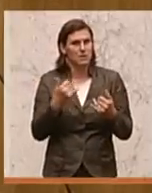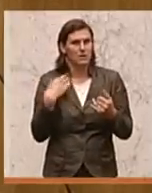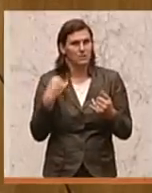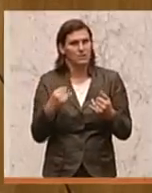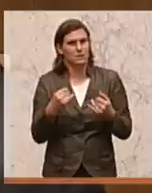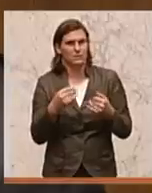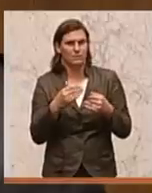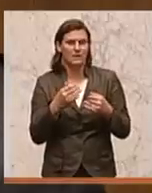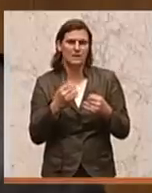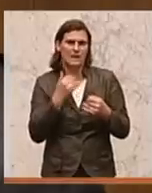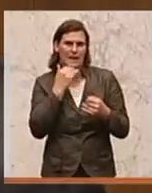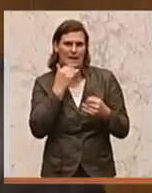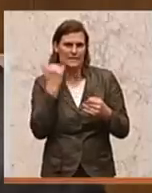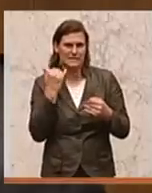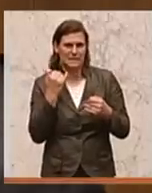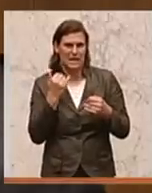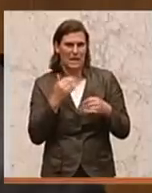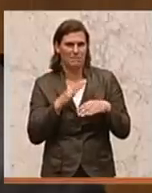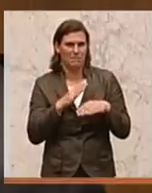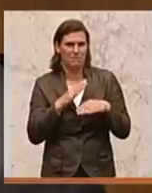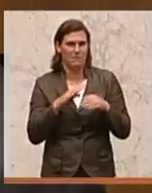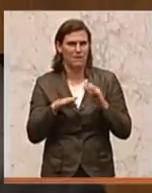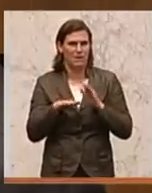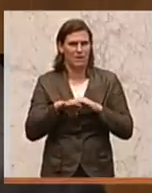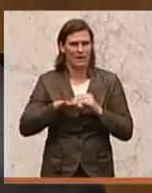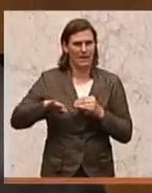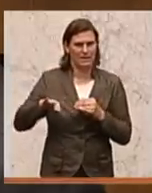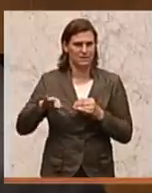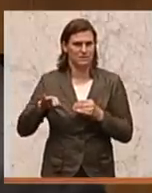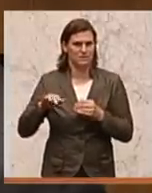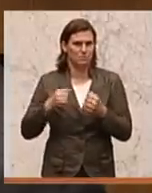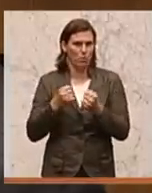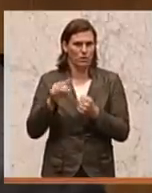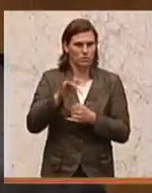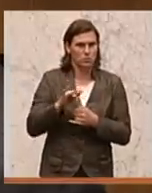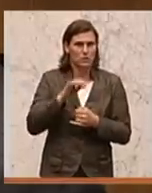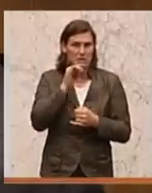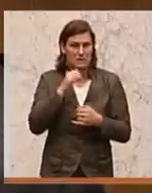politische Positionen. Das ist nicht meins, das ist nicht unsers, das ist seins.